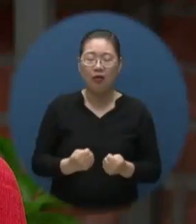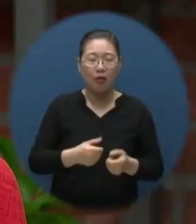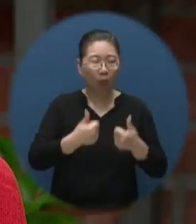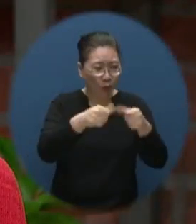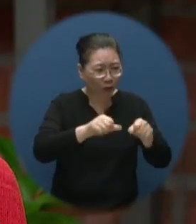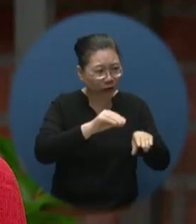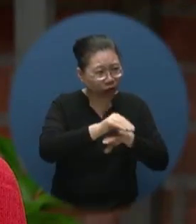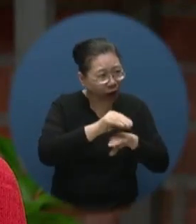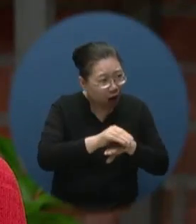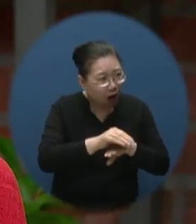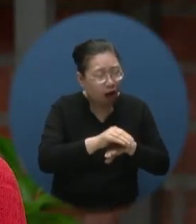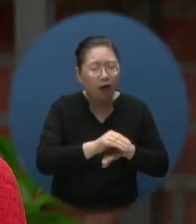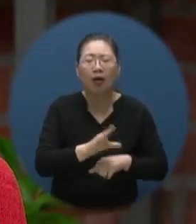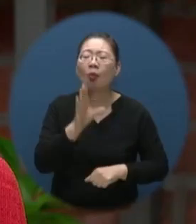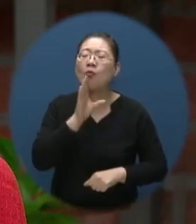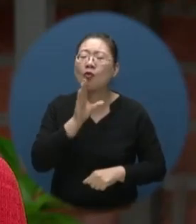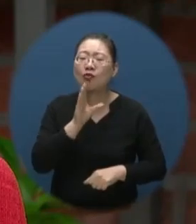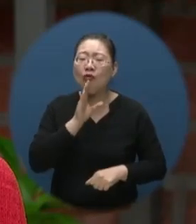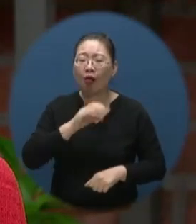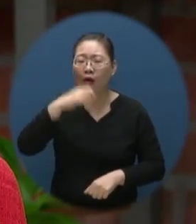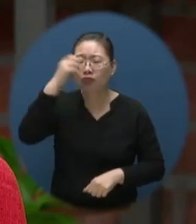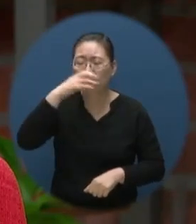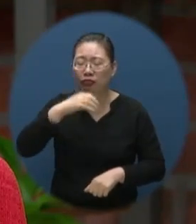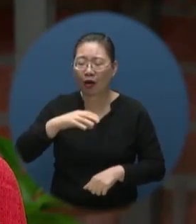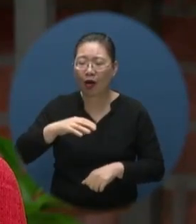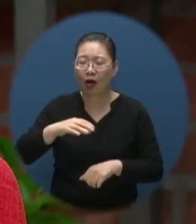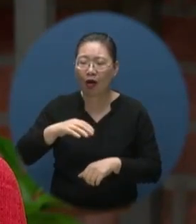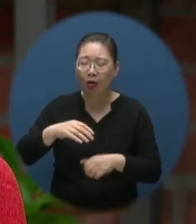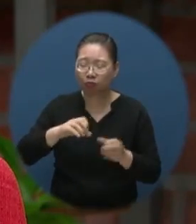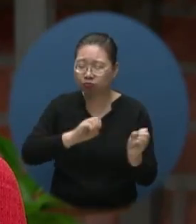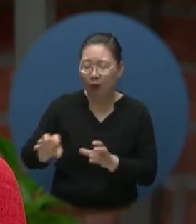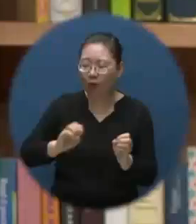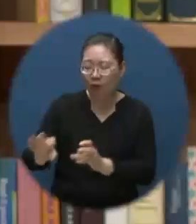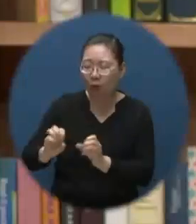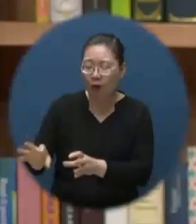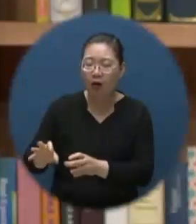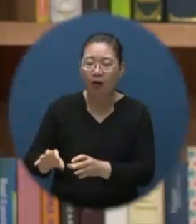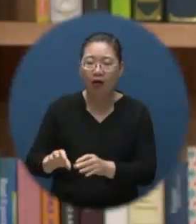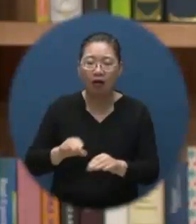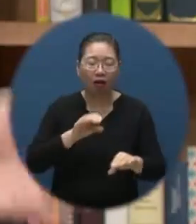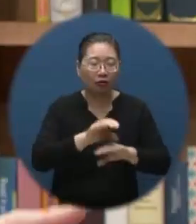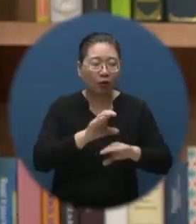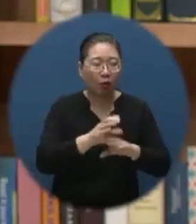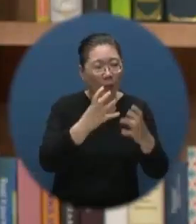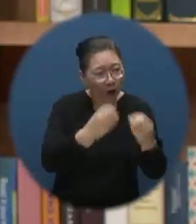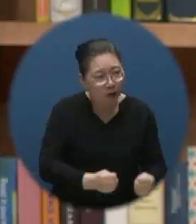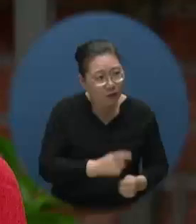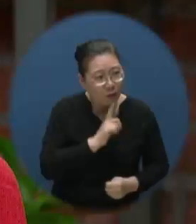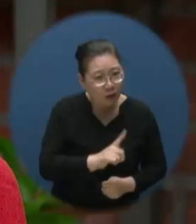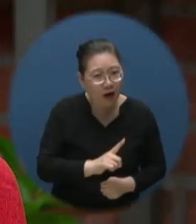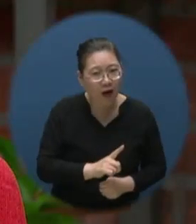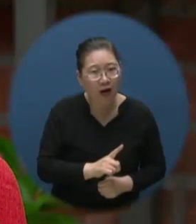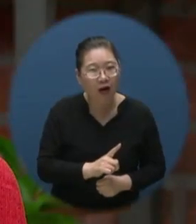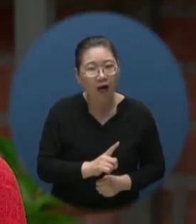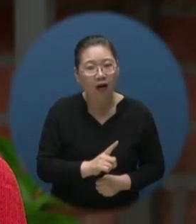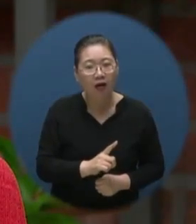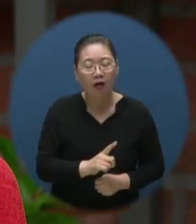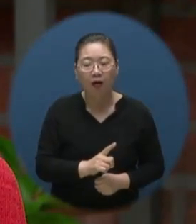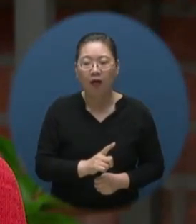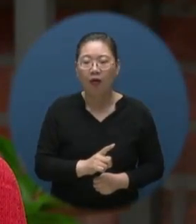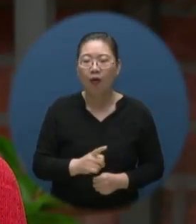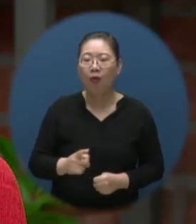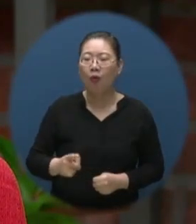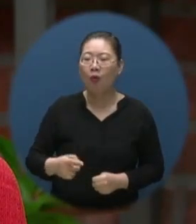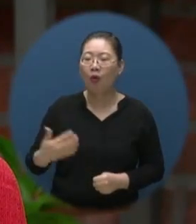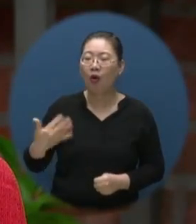오. 전부 그냥 버려져 있어요. 그냥 버려놔요? 예. 그만큼 차가 흔하다는 얘기예요? 예, 아,